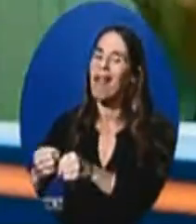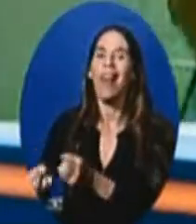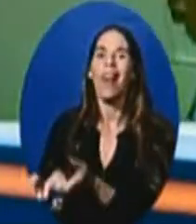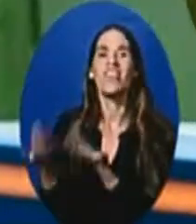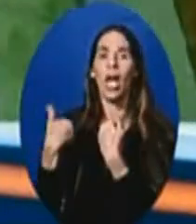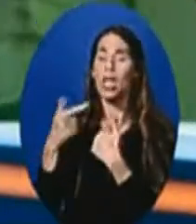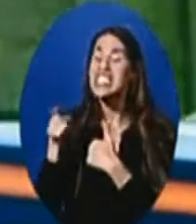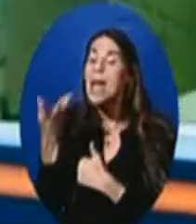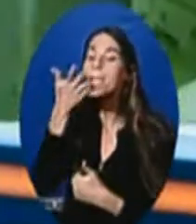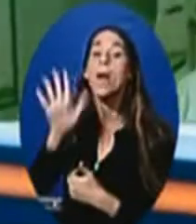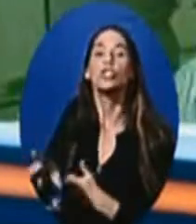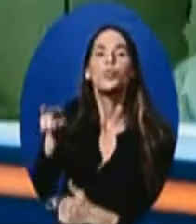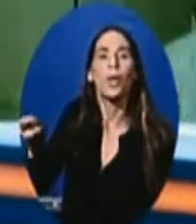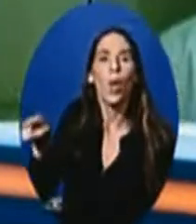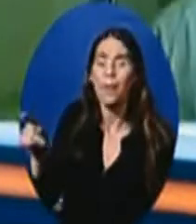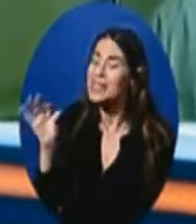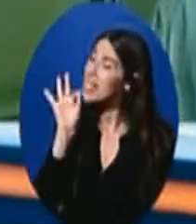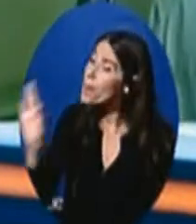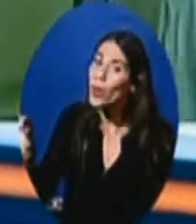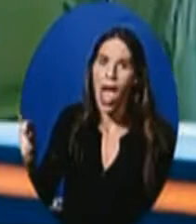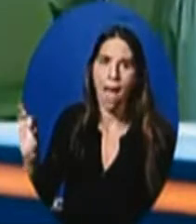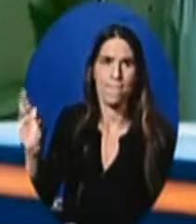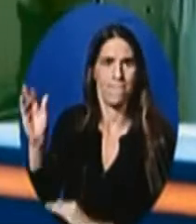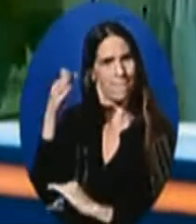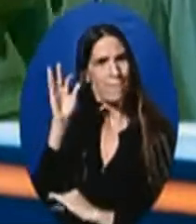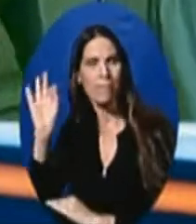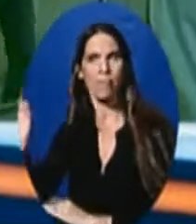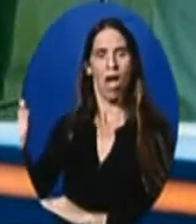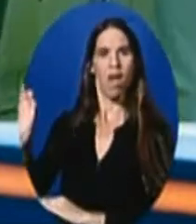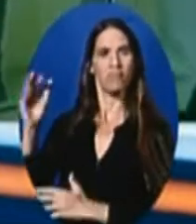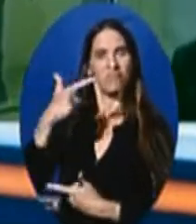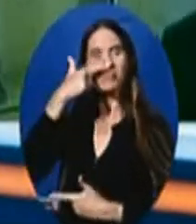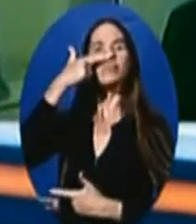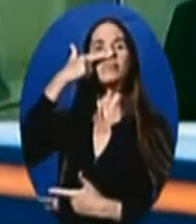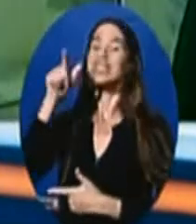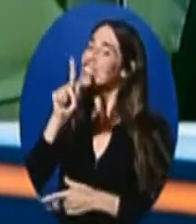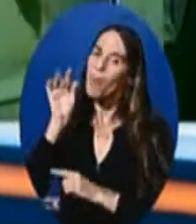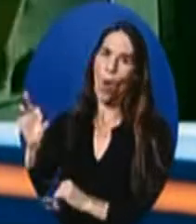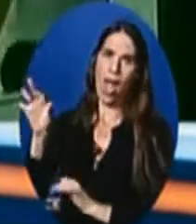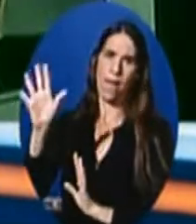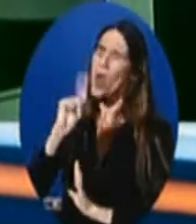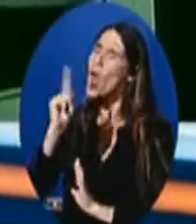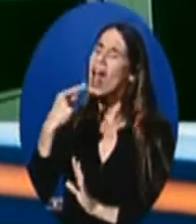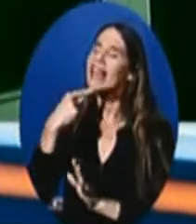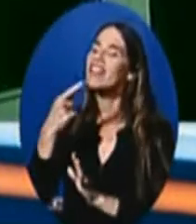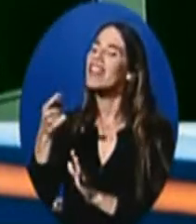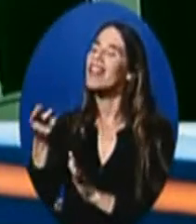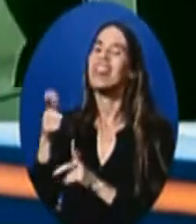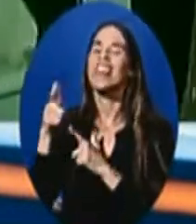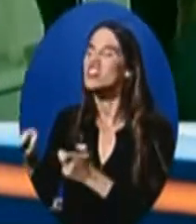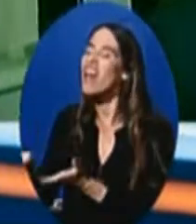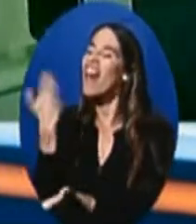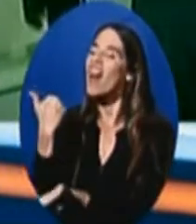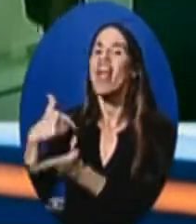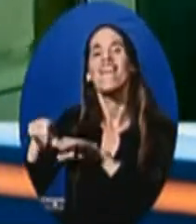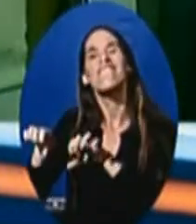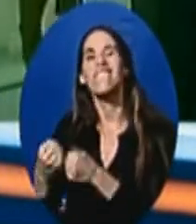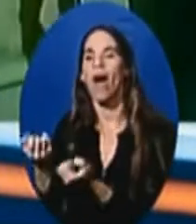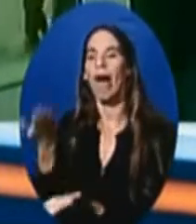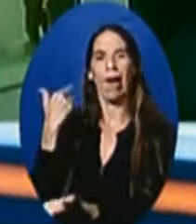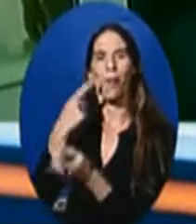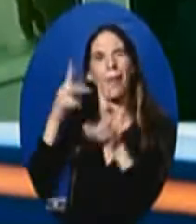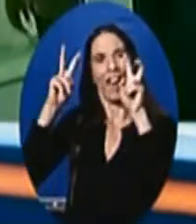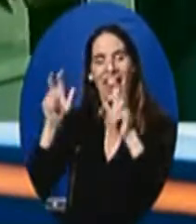משפיל אותם, זה לא, פוגע בכבודם הלאומי. לא, אבל יש התחייבות שלהם באוסלו שהם יהיו... רגע. במקום להשתמש במילה לפרק אותם